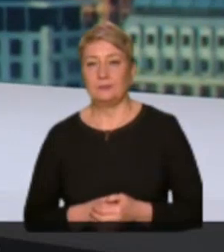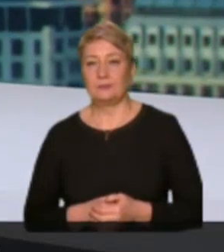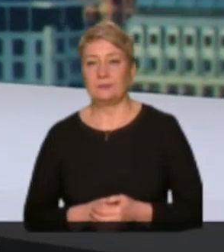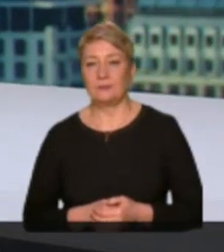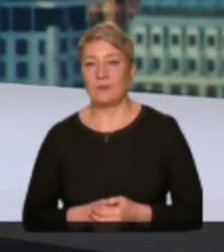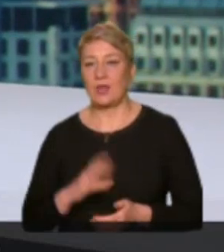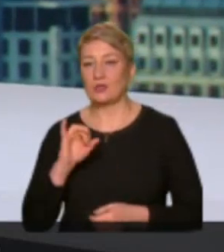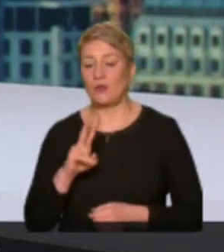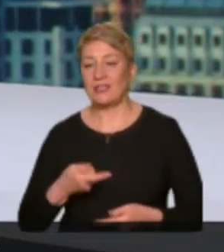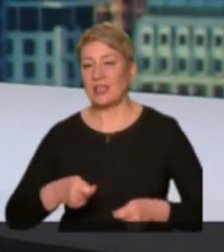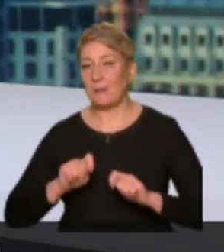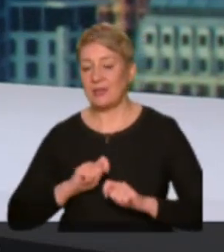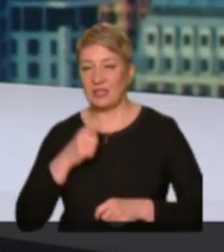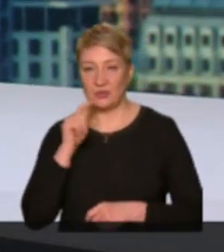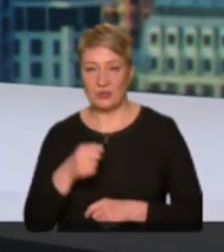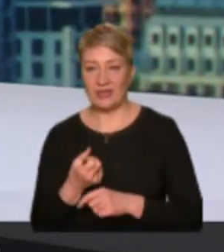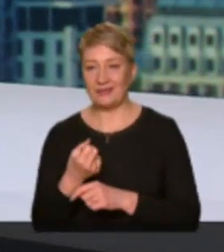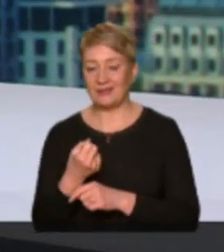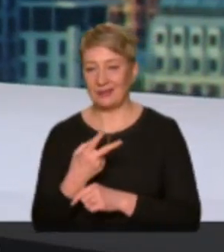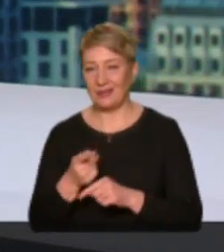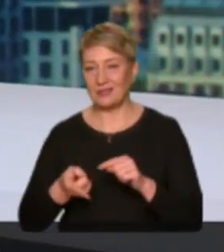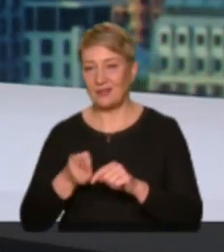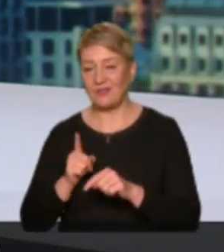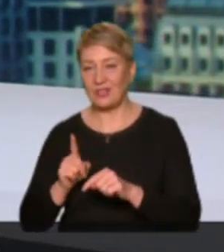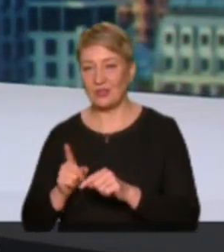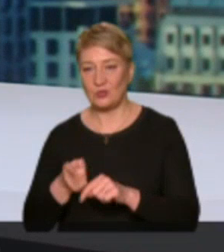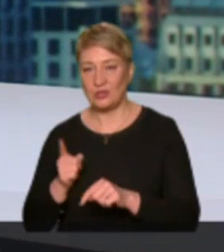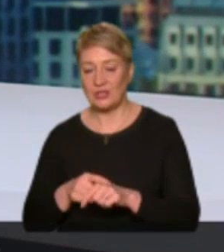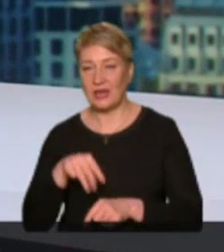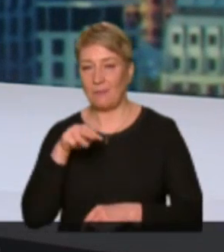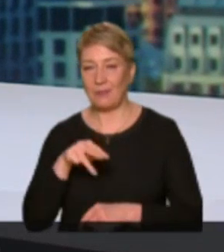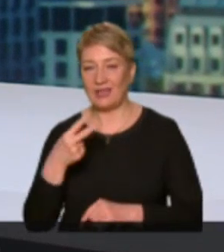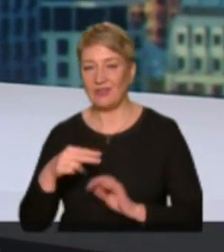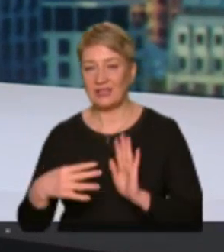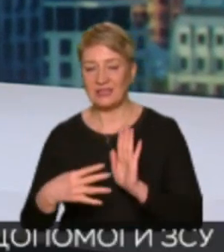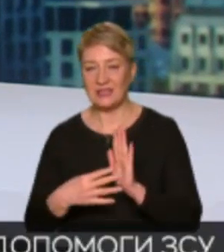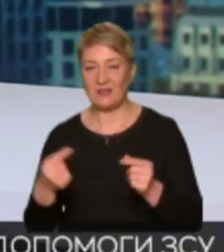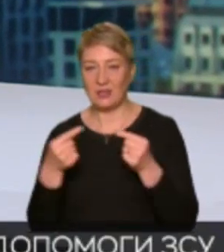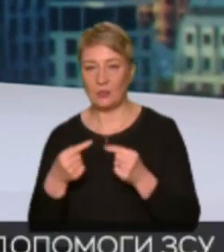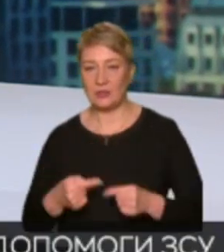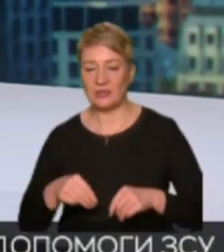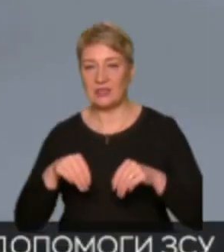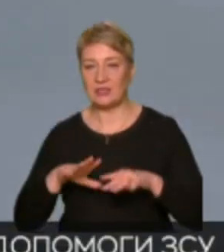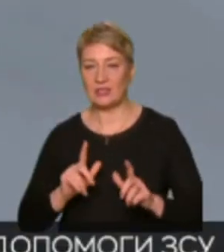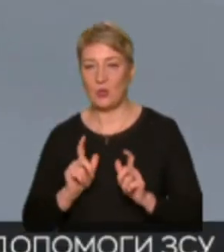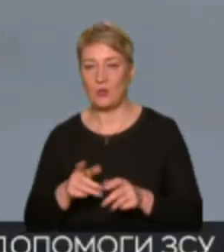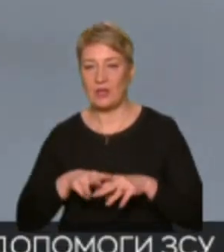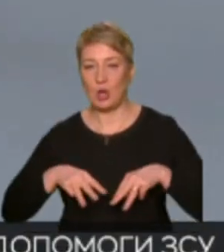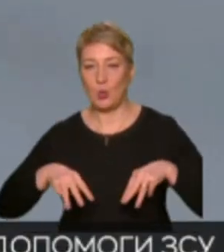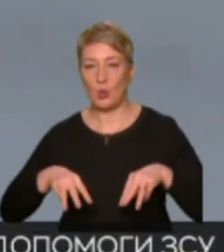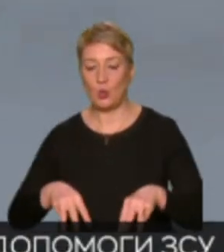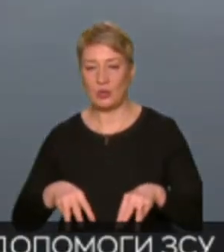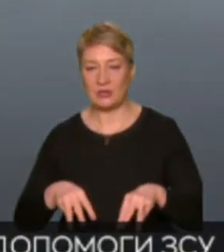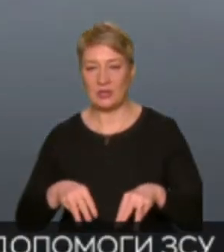Словаччина передасть Україні 13 винищувачів Міг-29. Відповідно, не рішення ухвалив уряд країни.